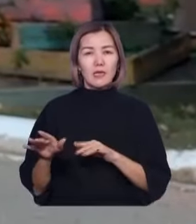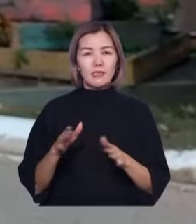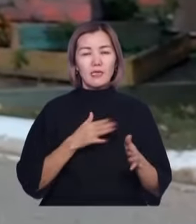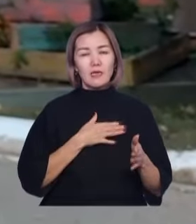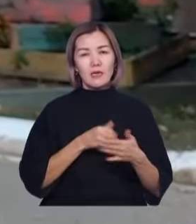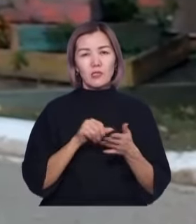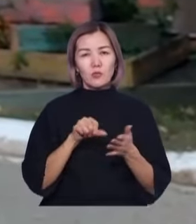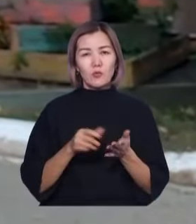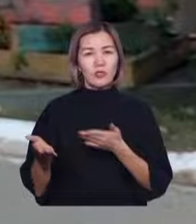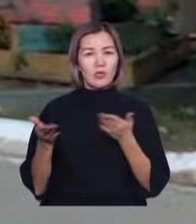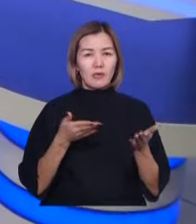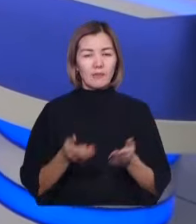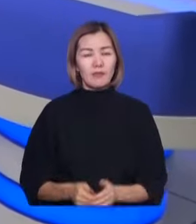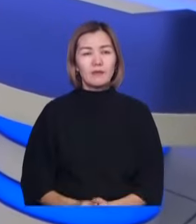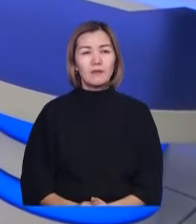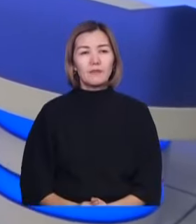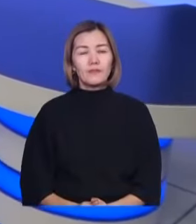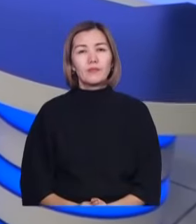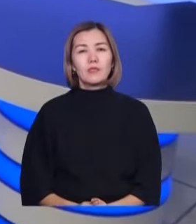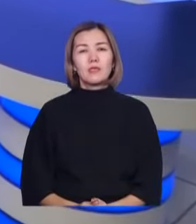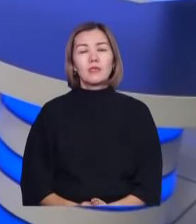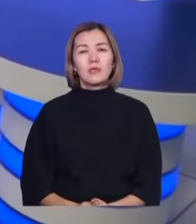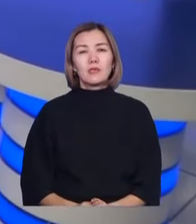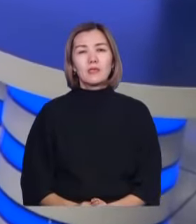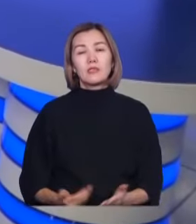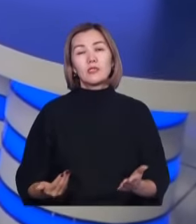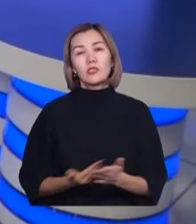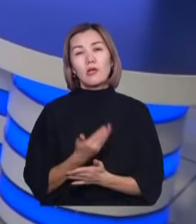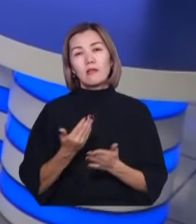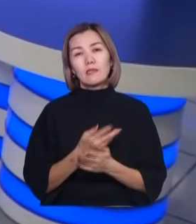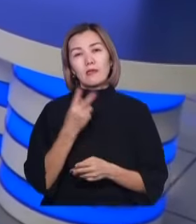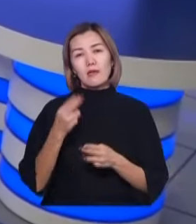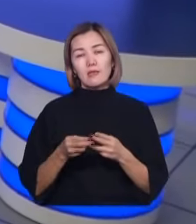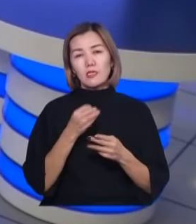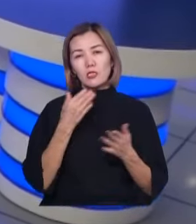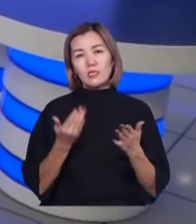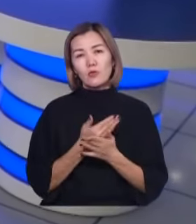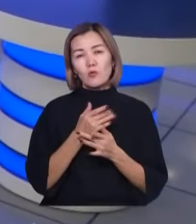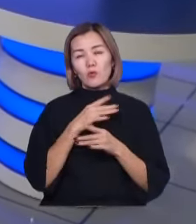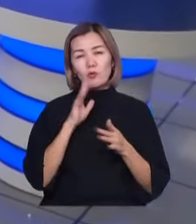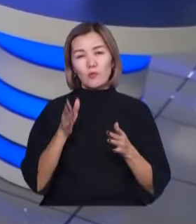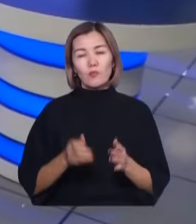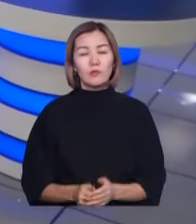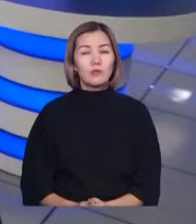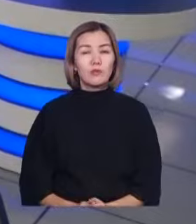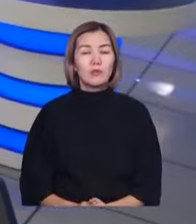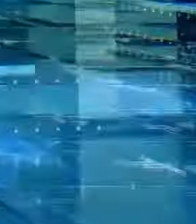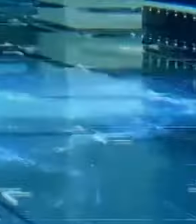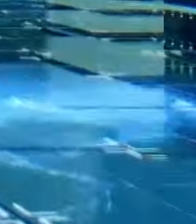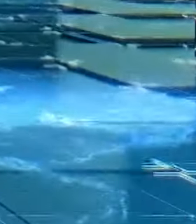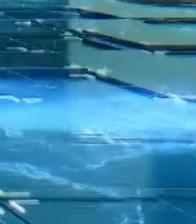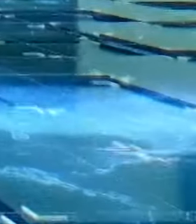қолдауға шақырамын. Әзірге айтарымыз осы, жағымды жаңалықтармен жүздескенше.